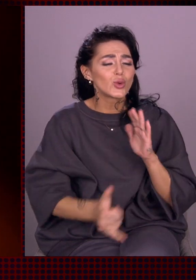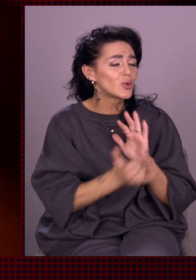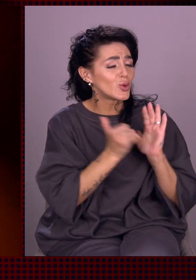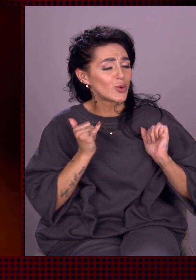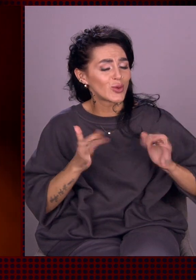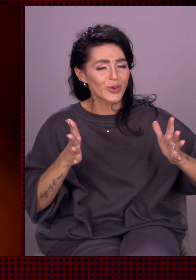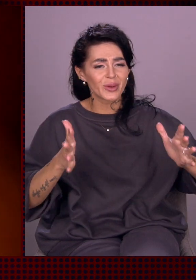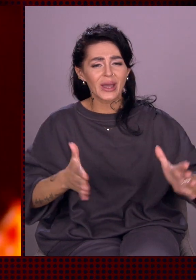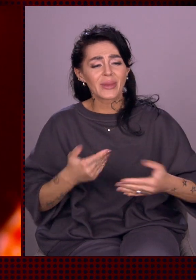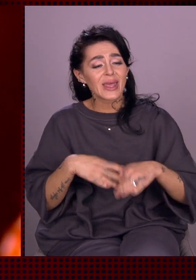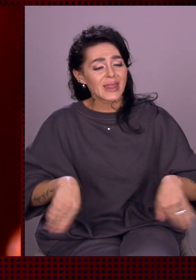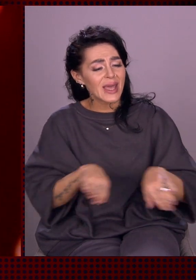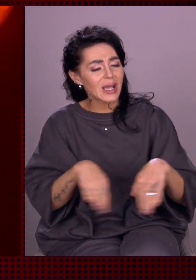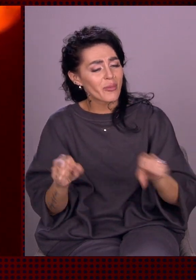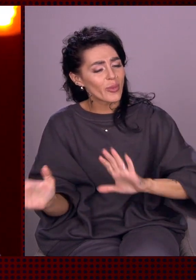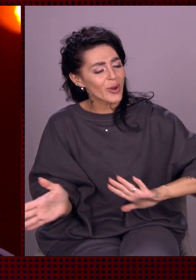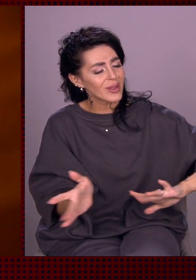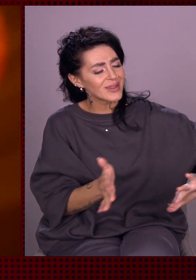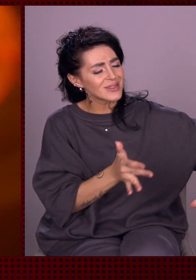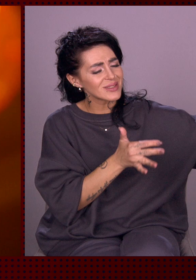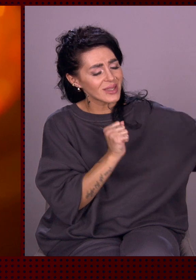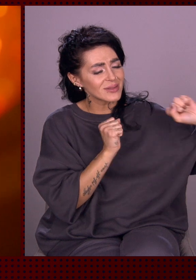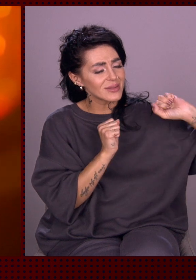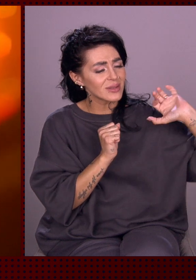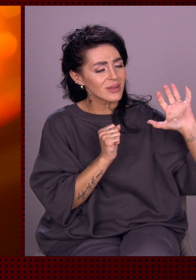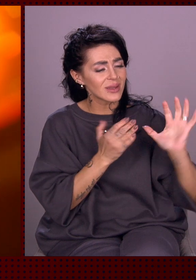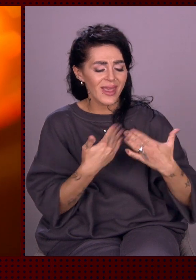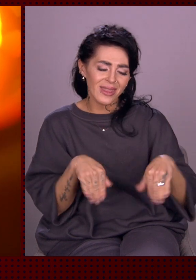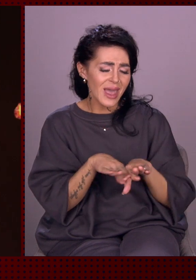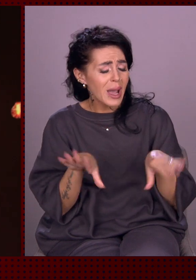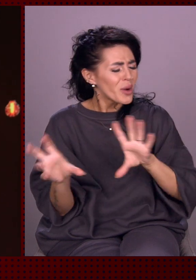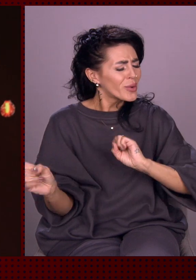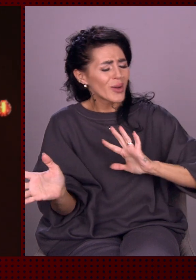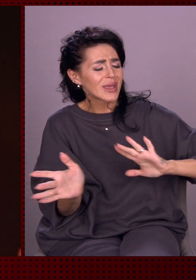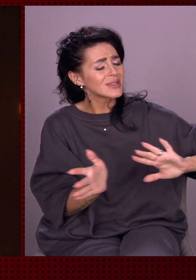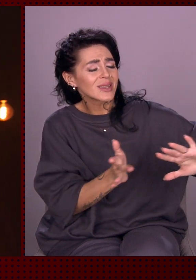так пронесеться, так пронесеться.